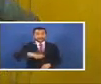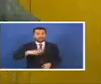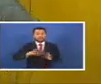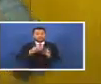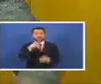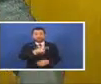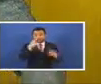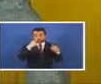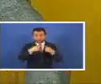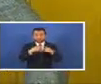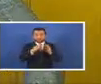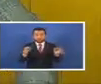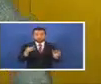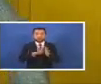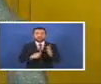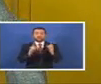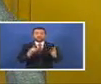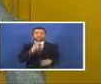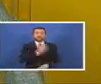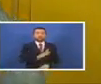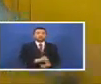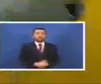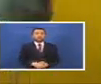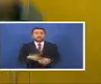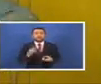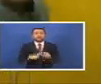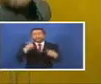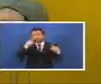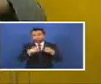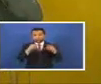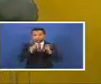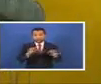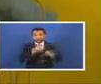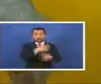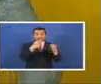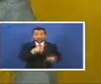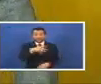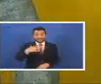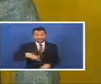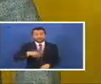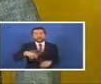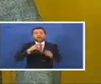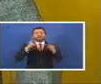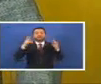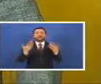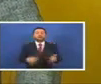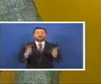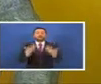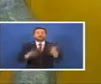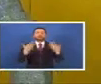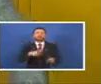bu usulsüz sürecin durdurulmasıdır. Ve usulsüz olarak bu taleplerimiz